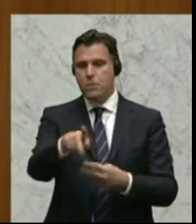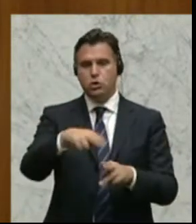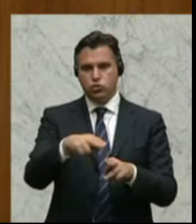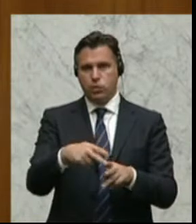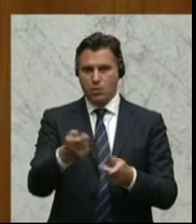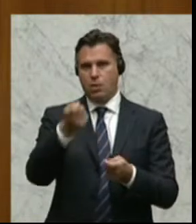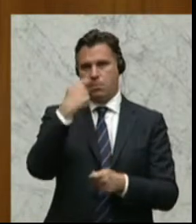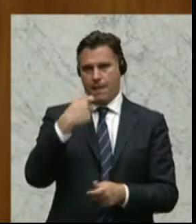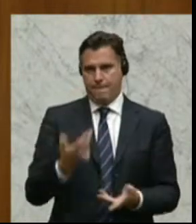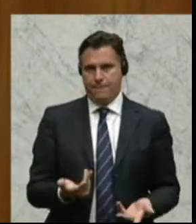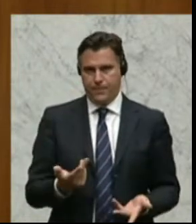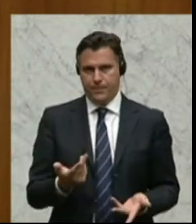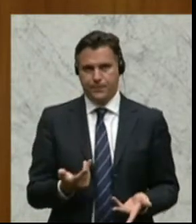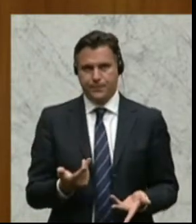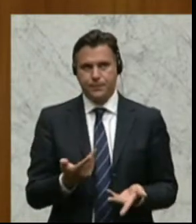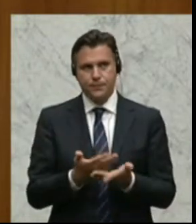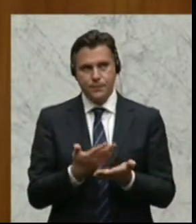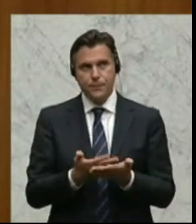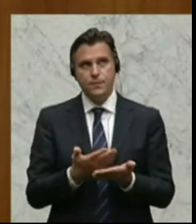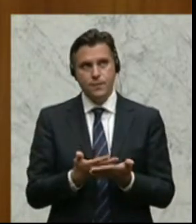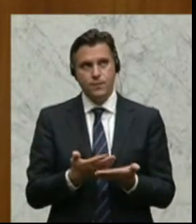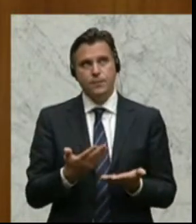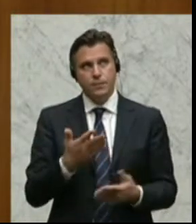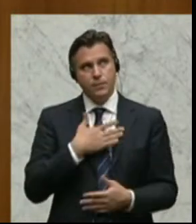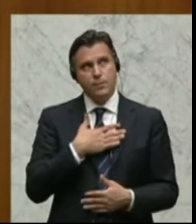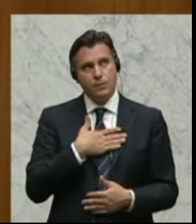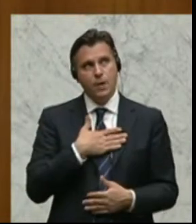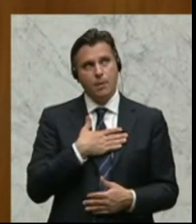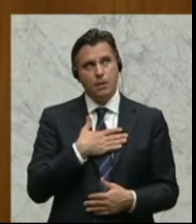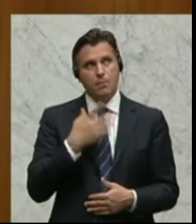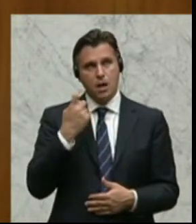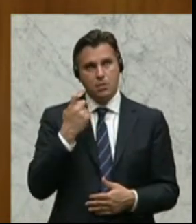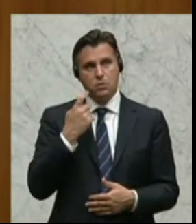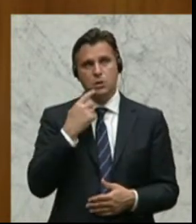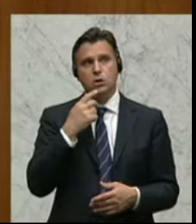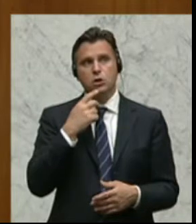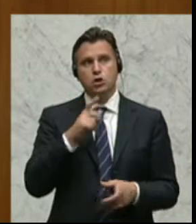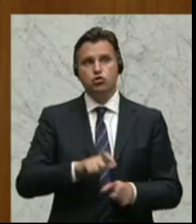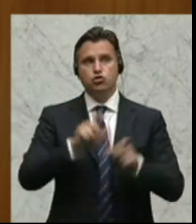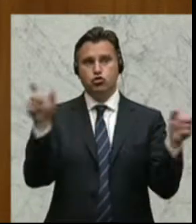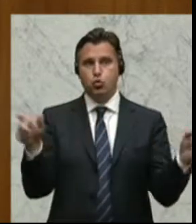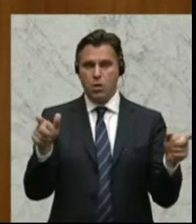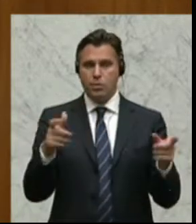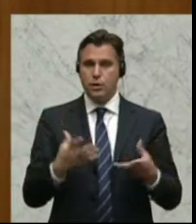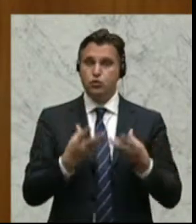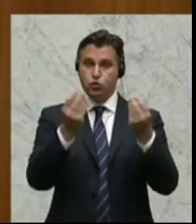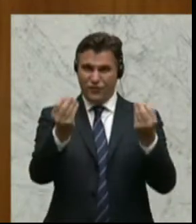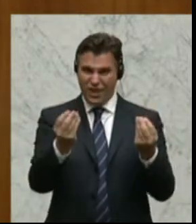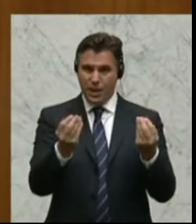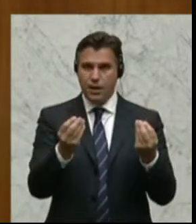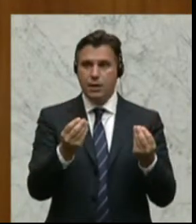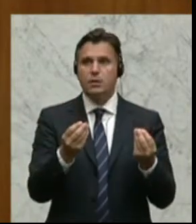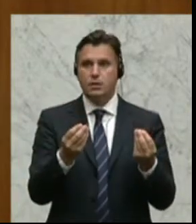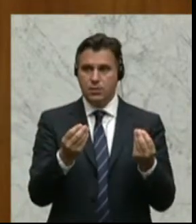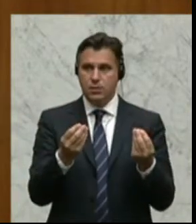daher festen Überzeugung, dass wir den Schuldenberg, wie ich das schon gesagt habe, nicht zu einem unüberwindbaren